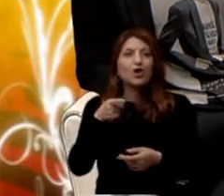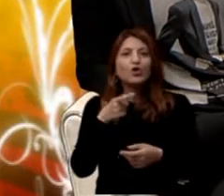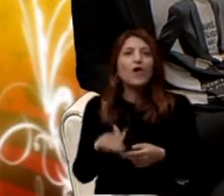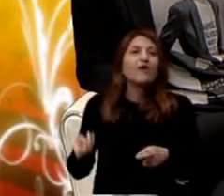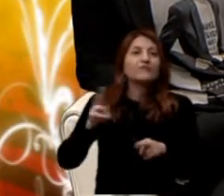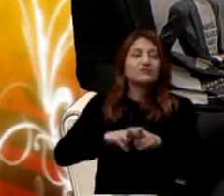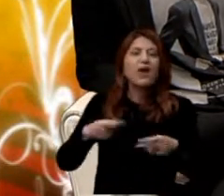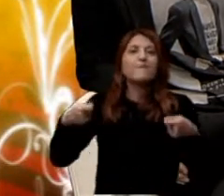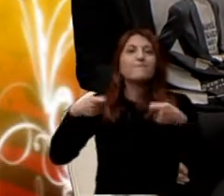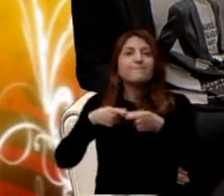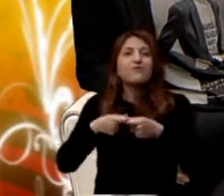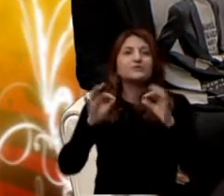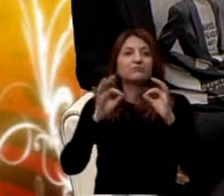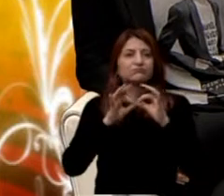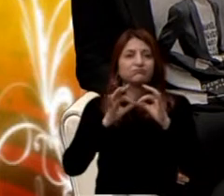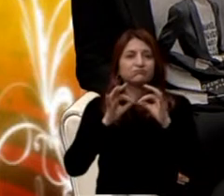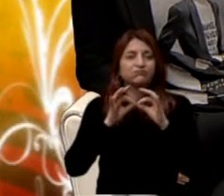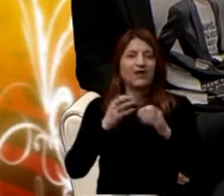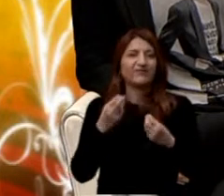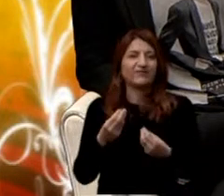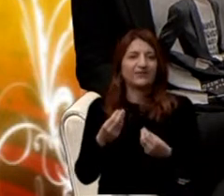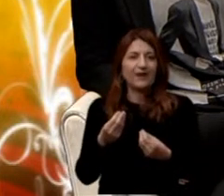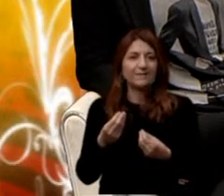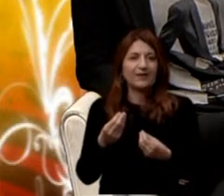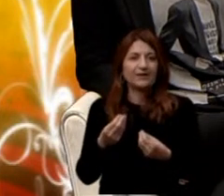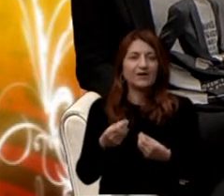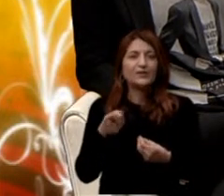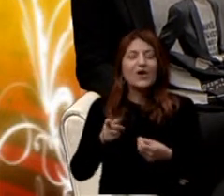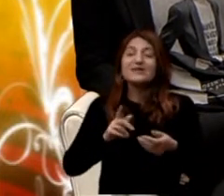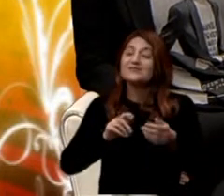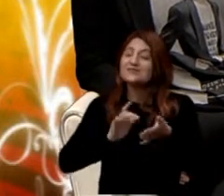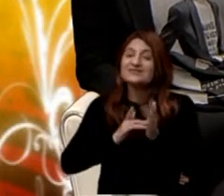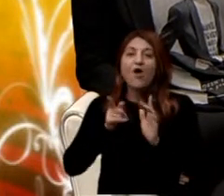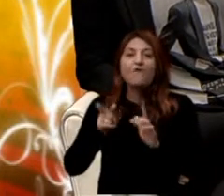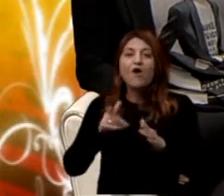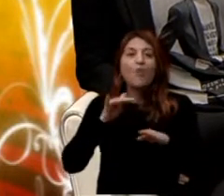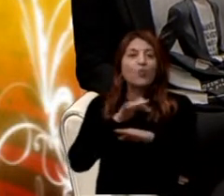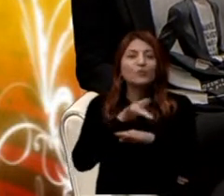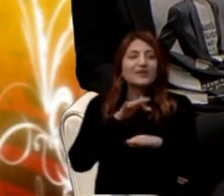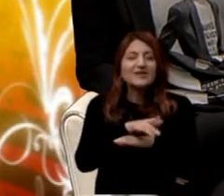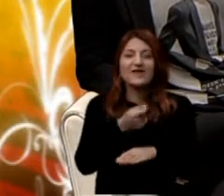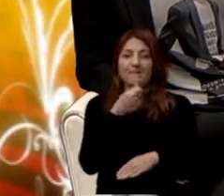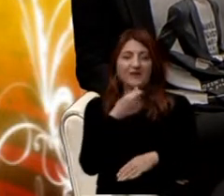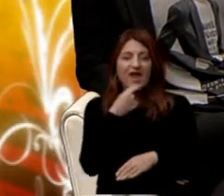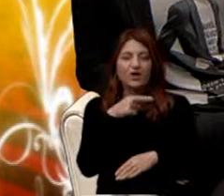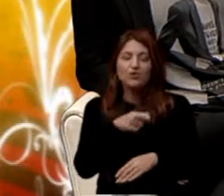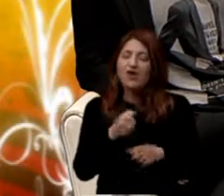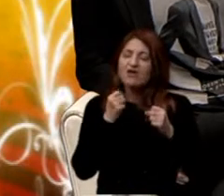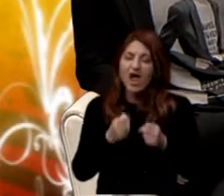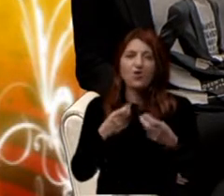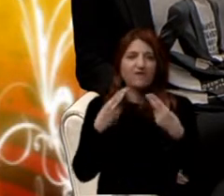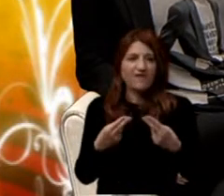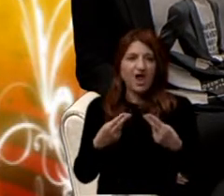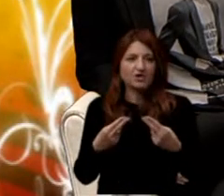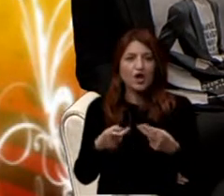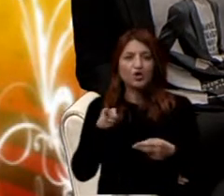sa nedostatkom B vitamina. Znači sve je taj utjecaj prehrane toliko izuzetno važan da